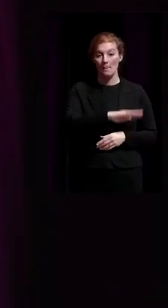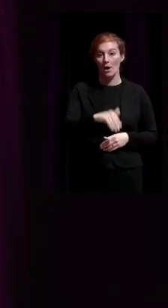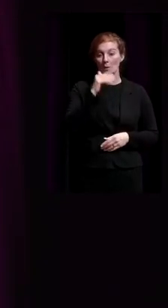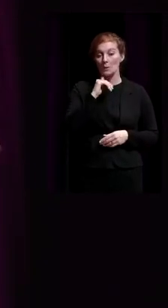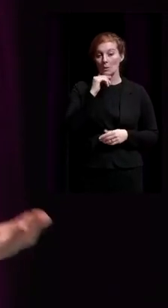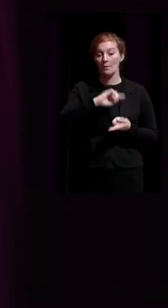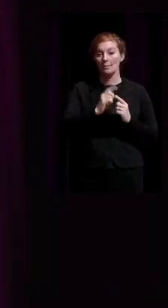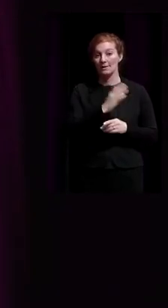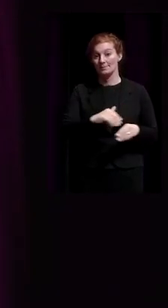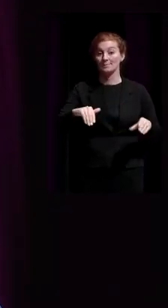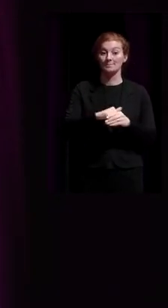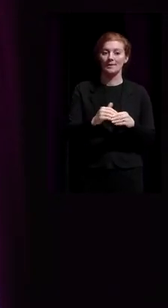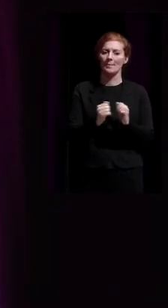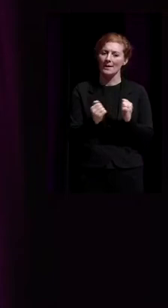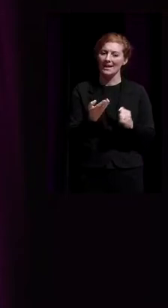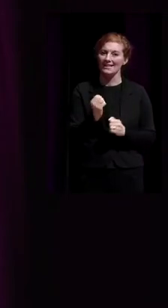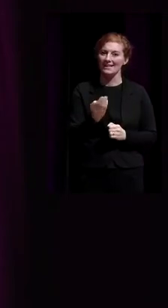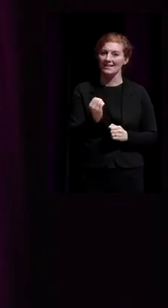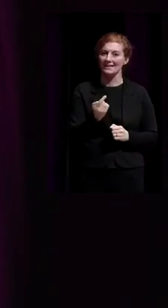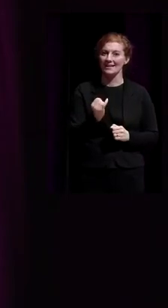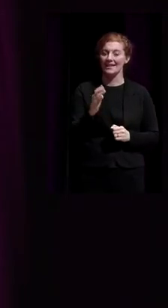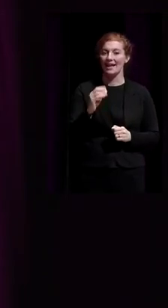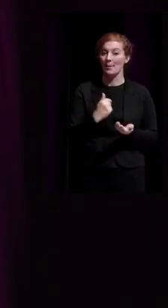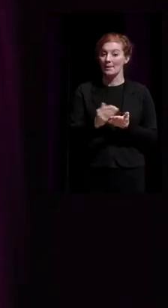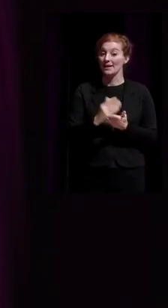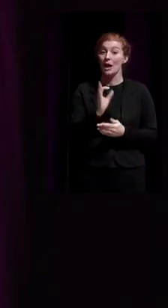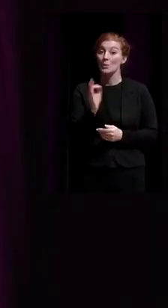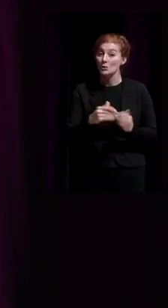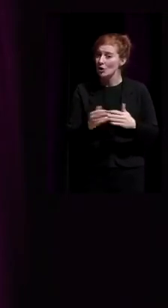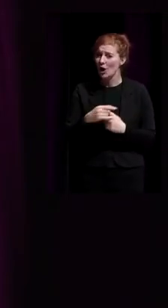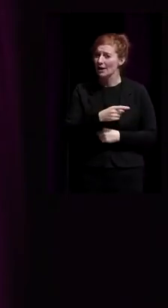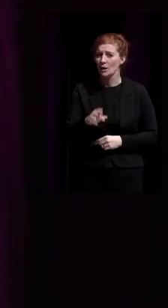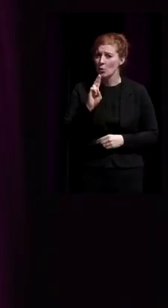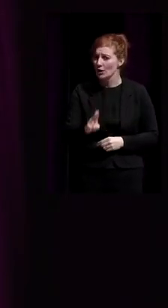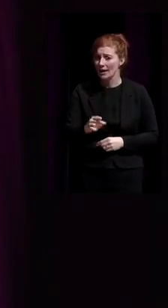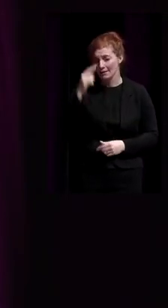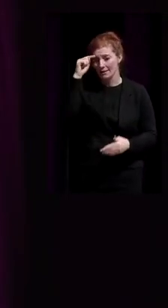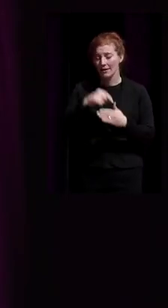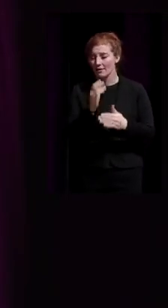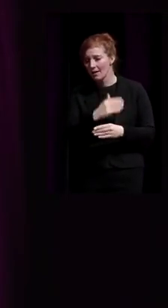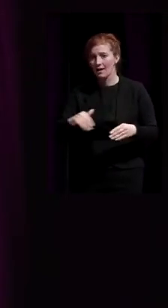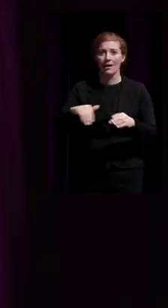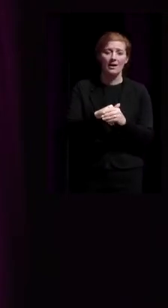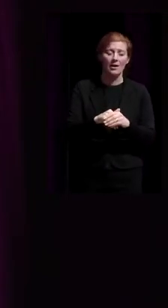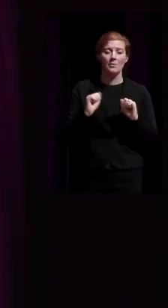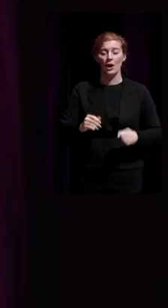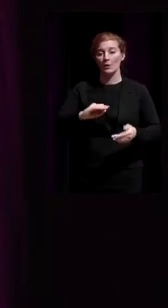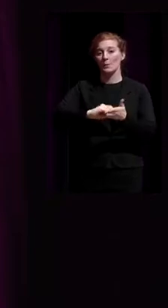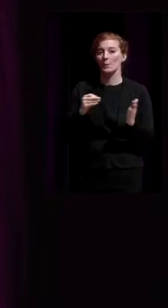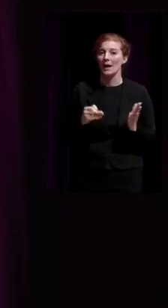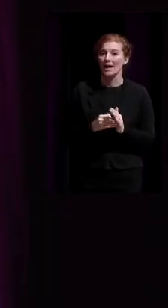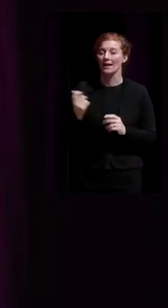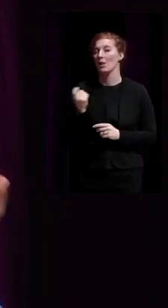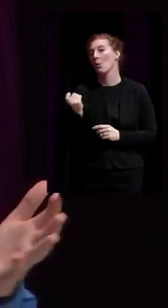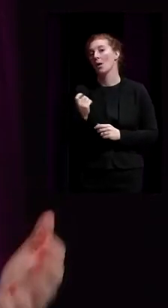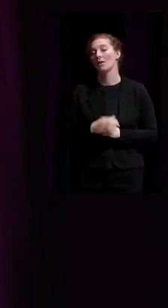mer, hur gör man då om man ska göra barn och unga delaktiga rent konkret då? Om man har ett projekt eller någonting.